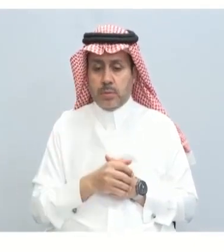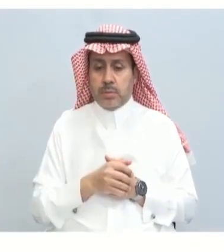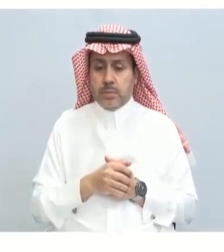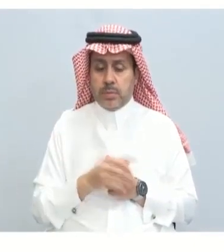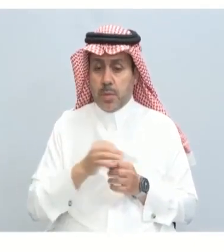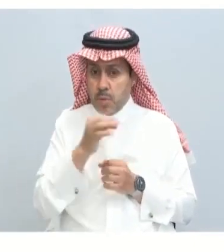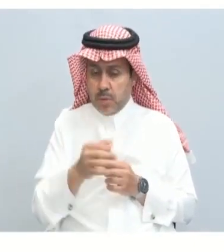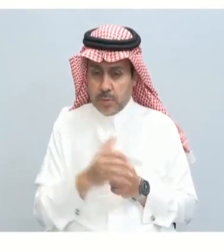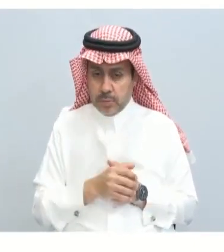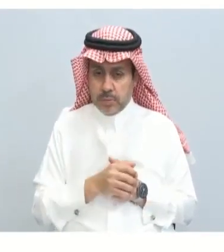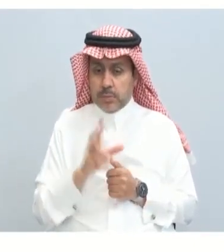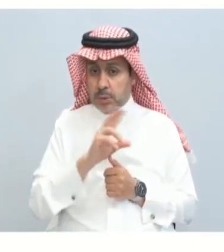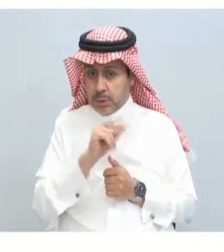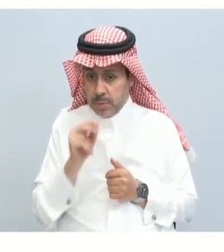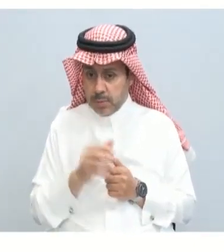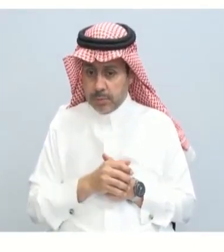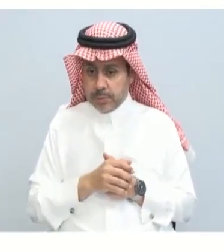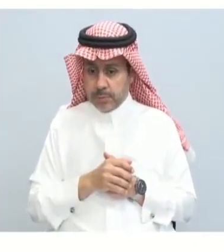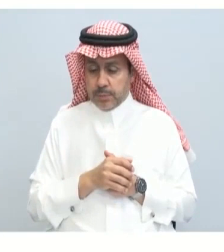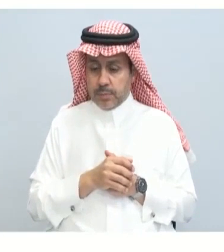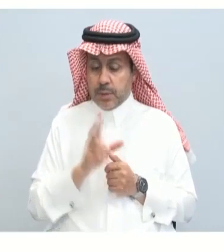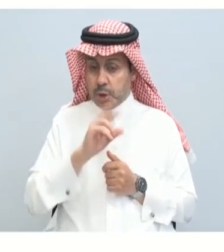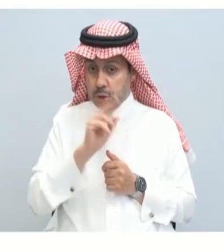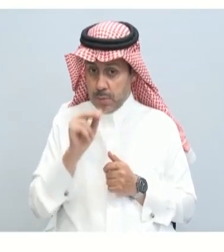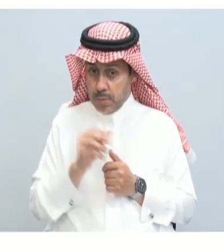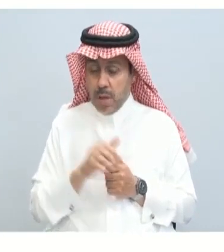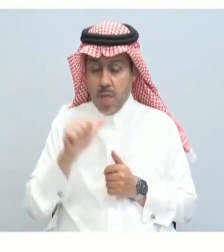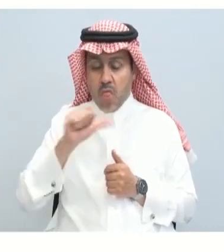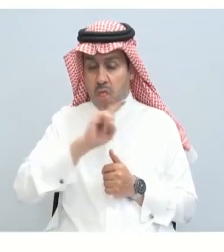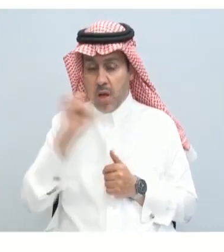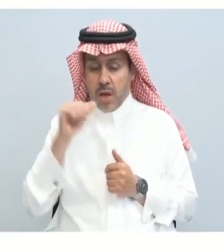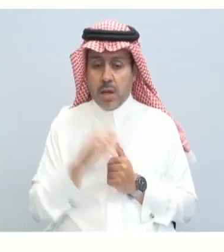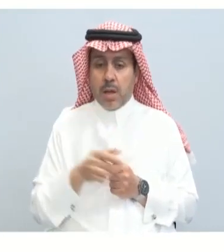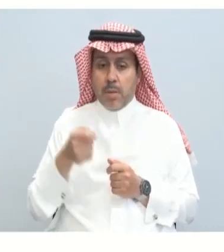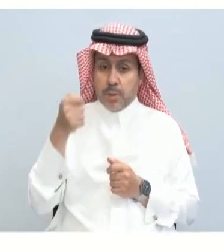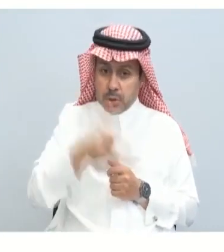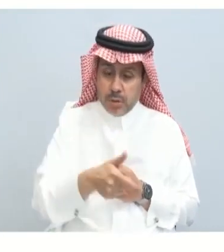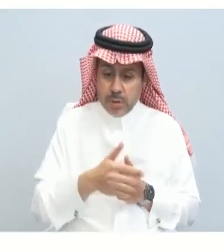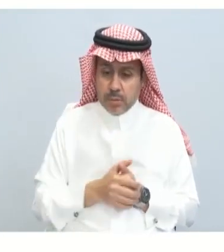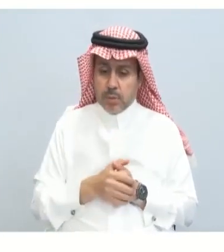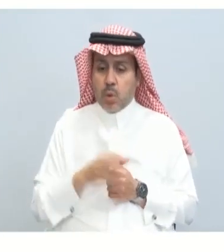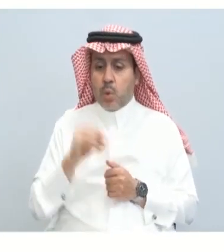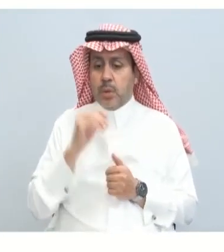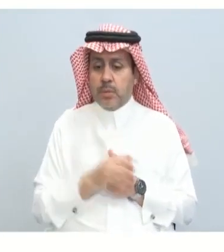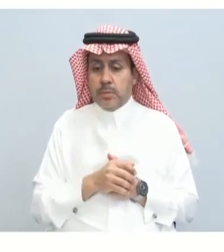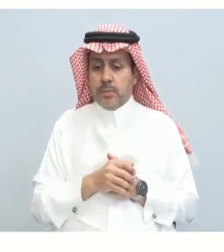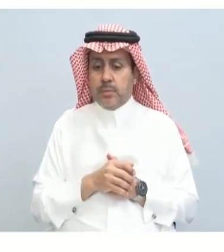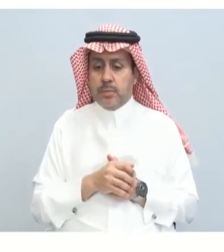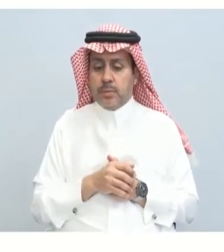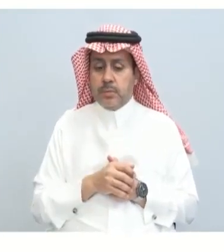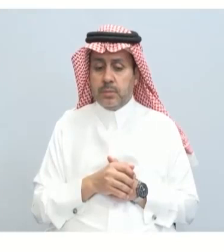شبه مادبا لماذا احسنتم شبه الضلاله بالسلعه التي تشترى والثمن هو الهدى